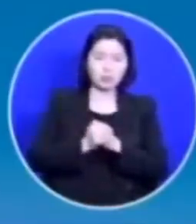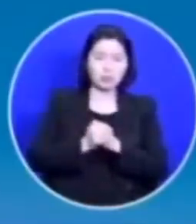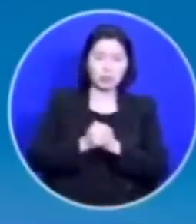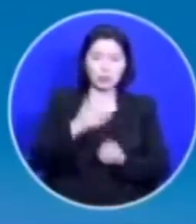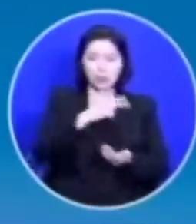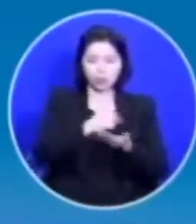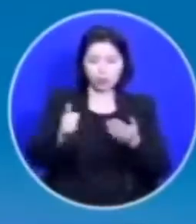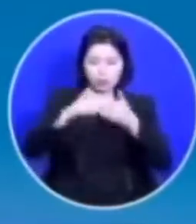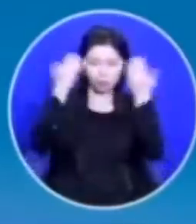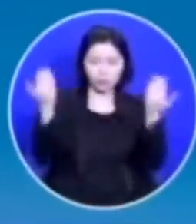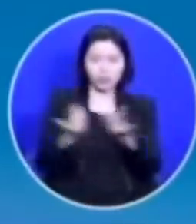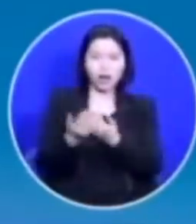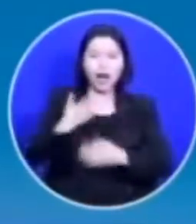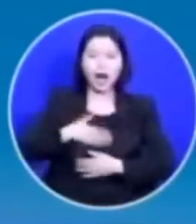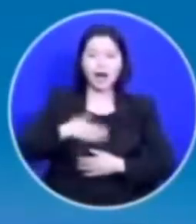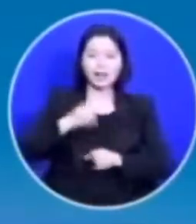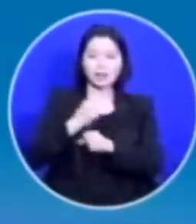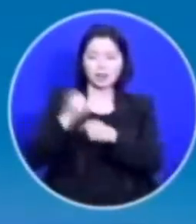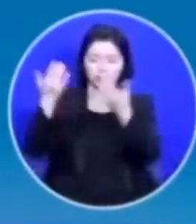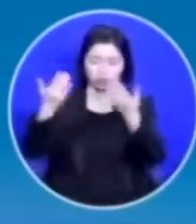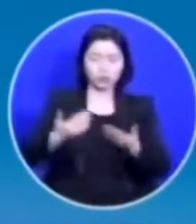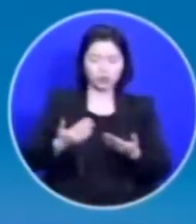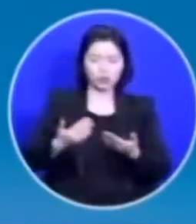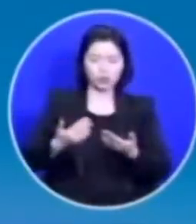주님이 달게 해 주세요